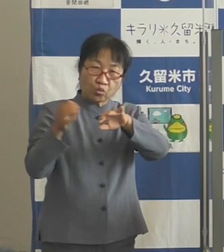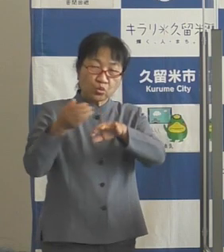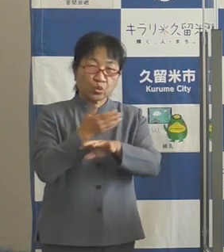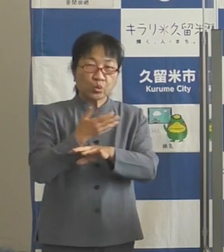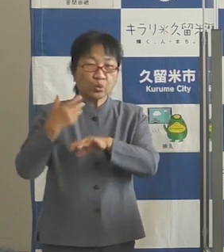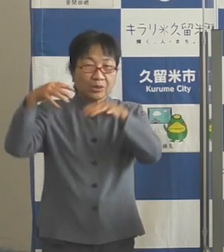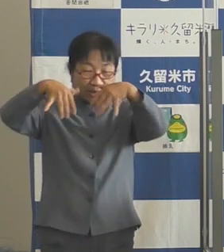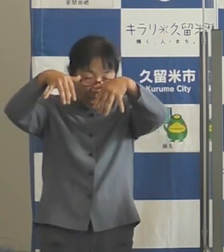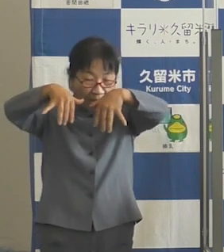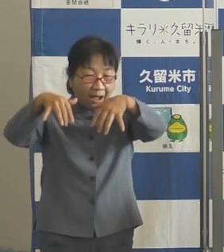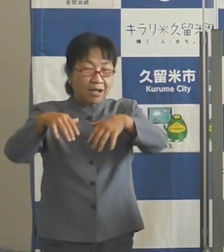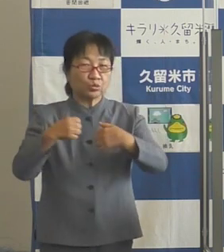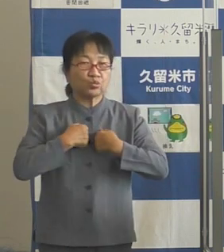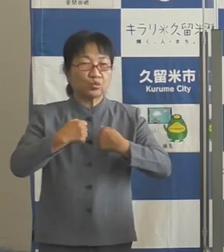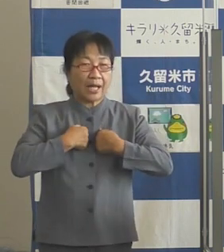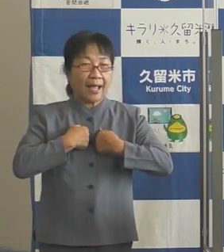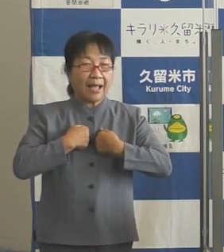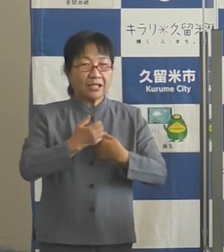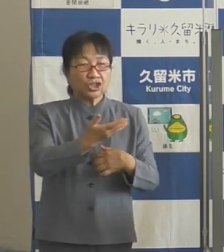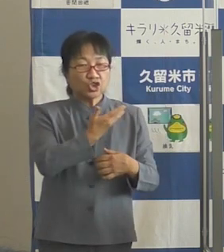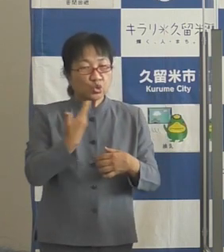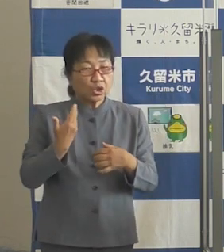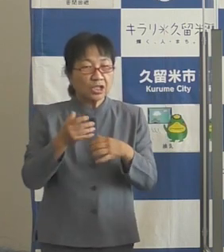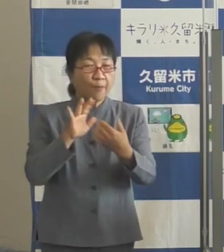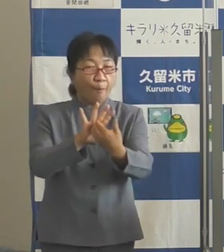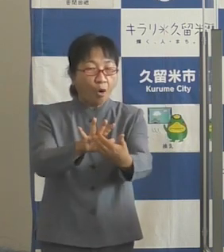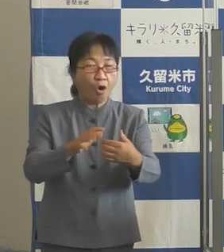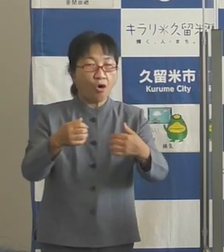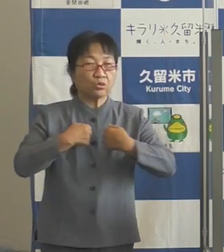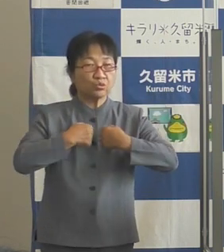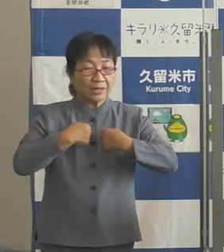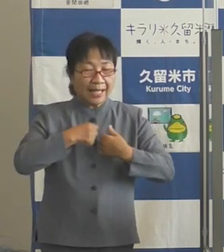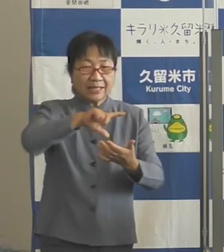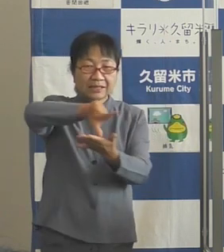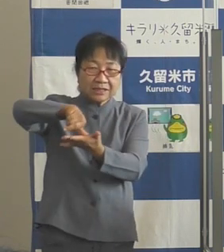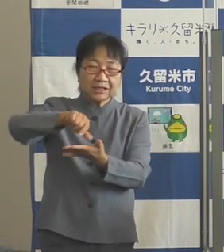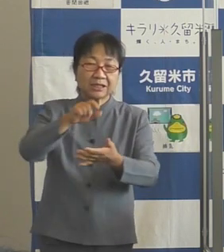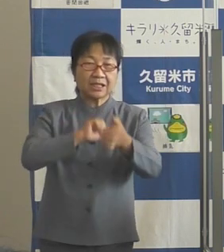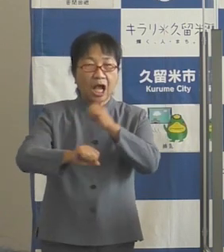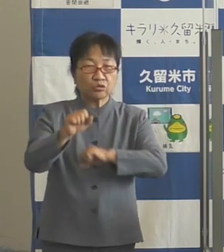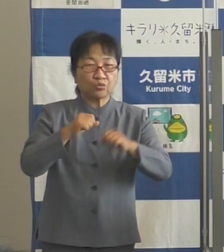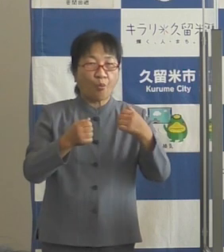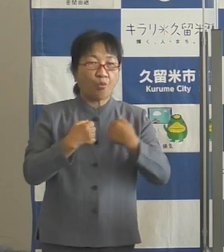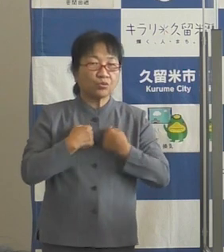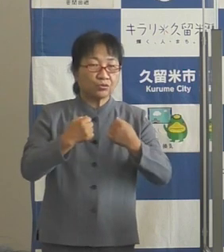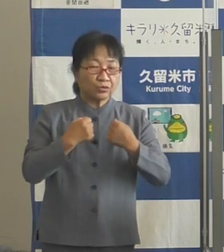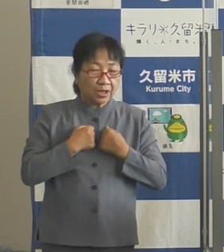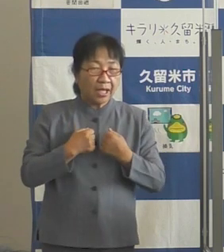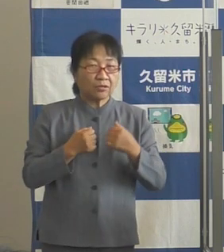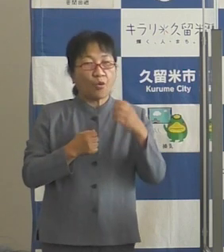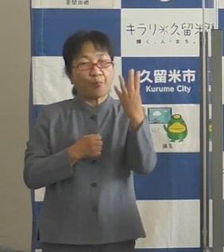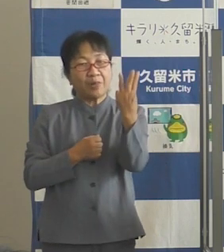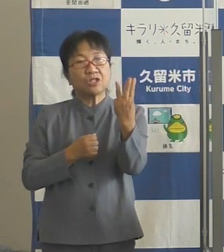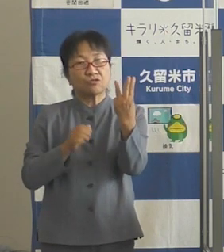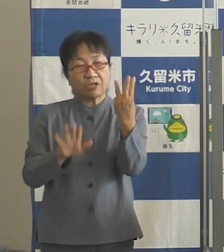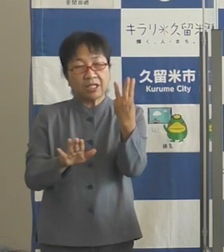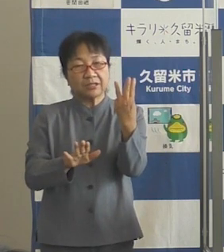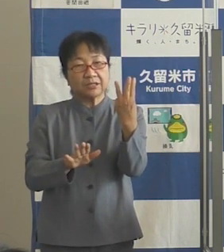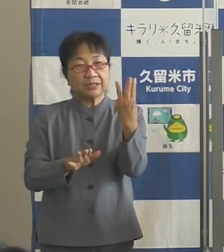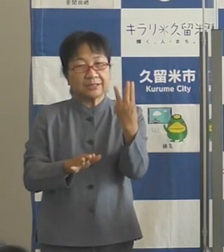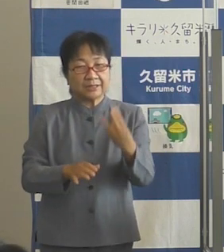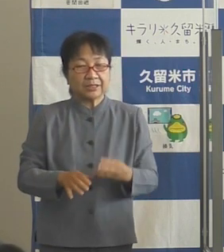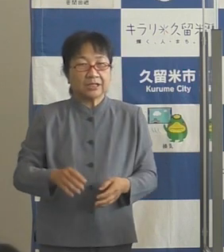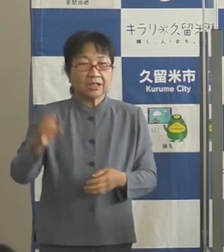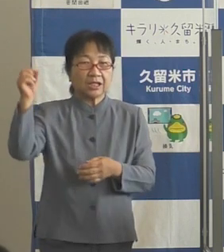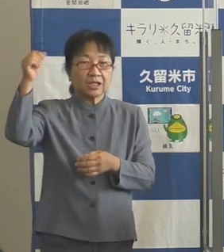練、水防訓練、地域活動訓練の3つになります。土